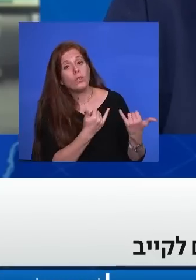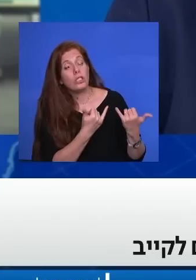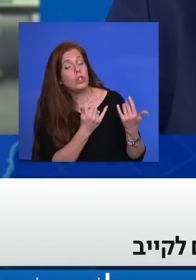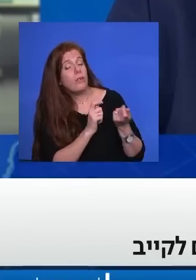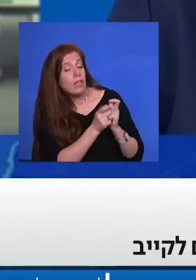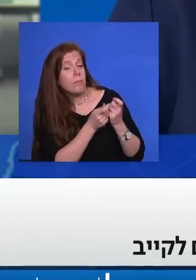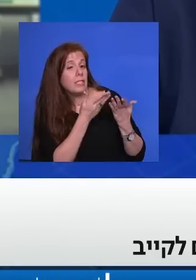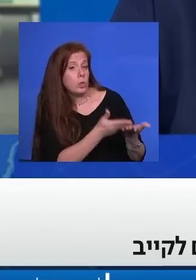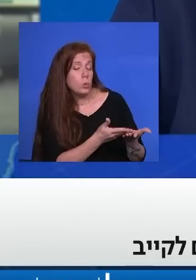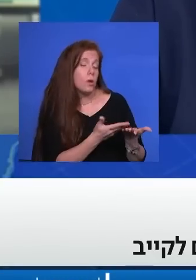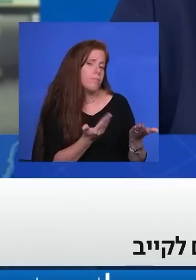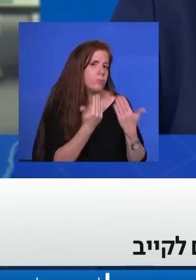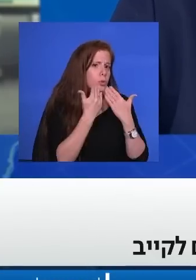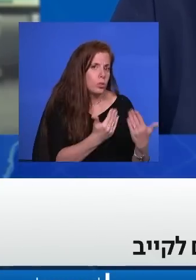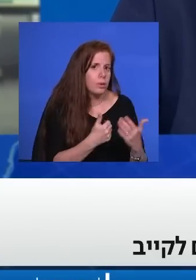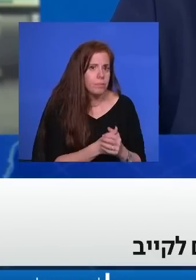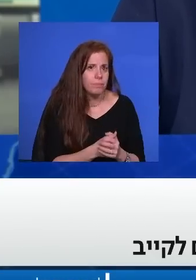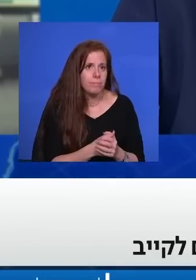גילר, ברלין, תודה רבה.